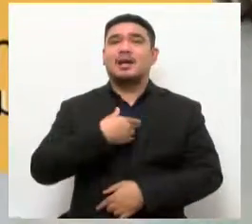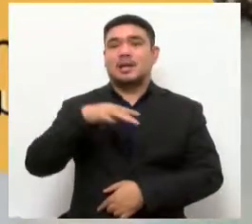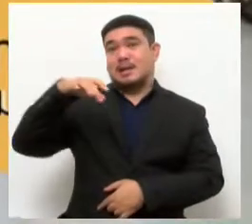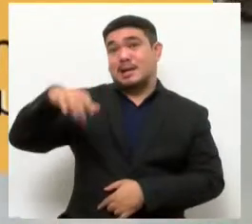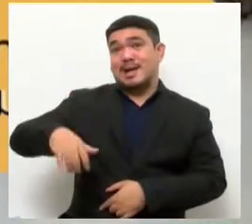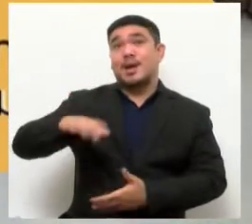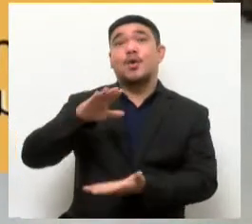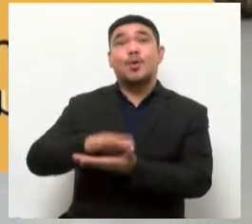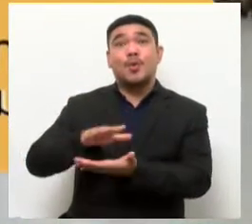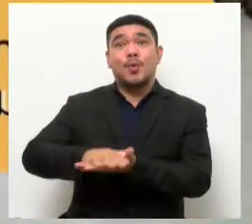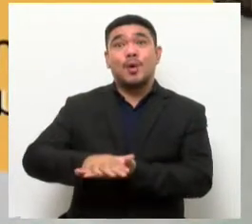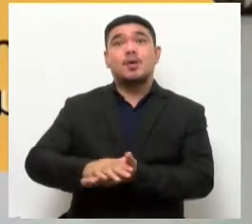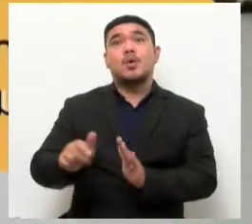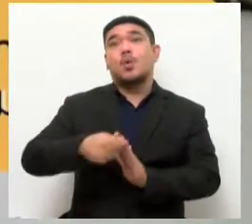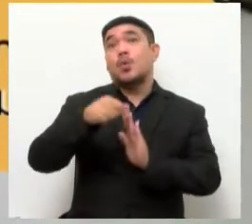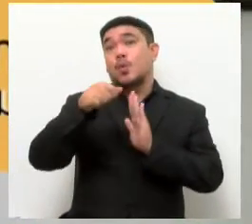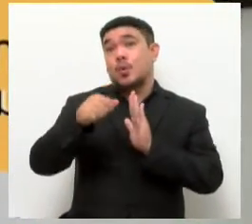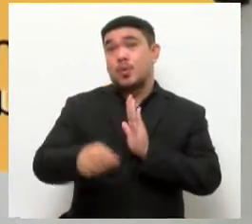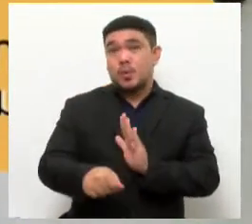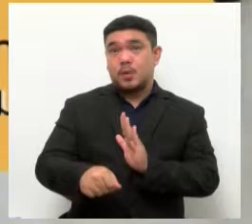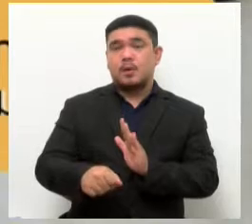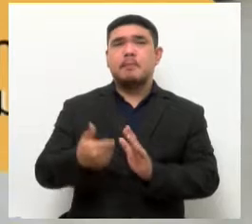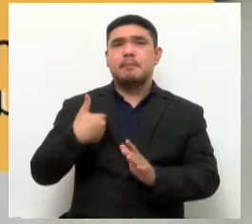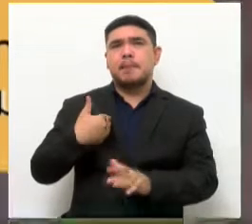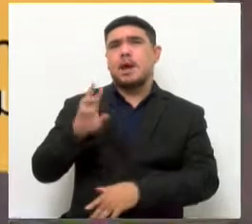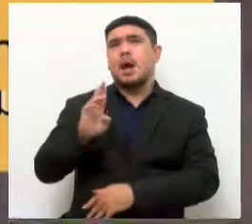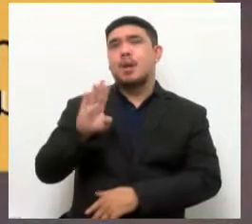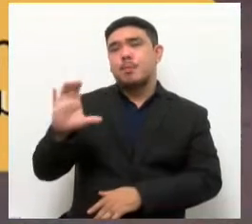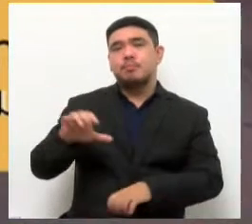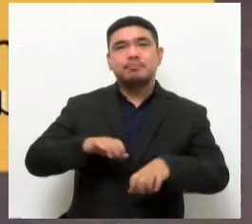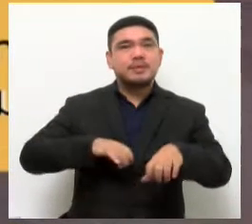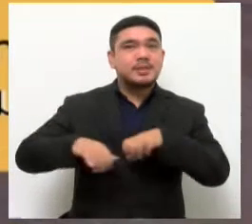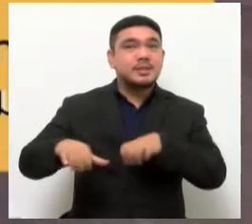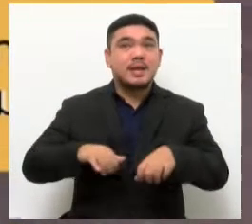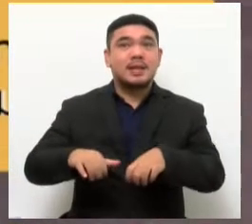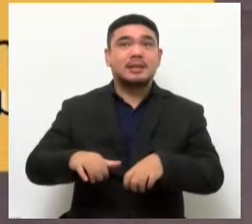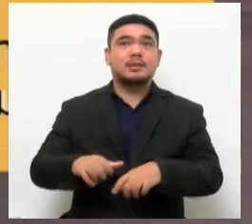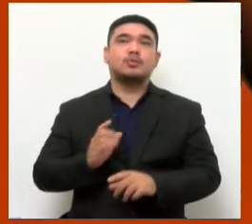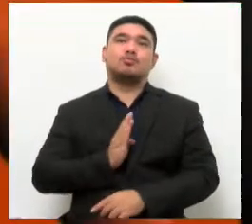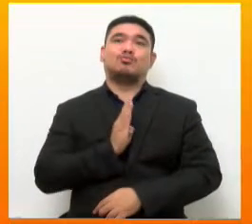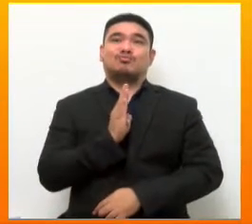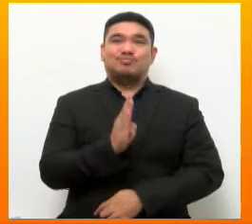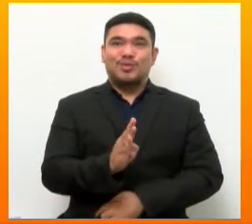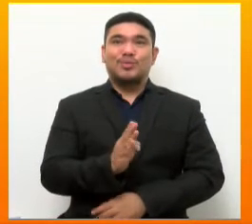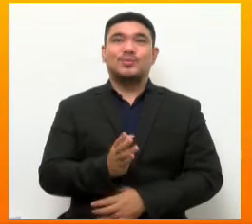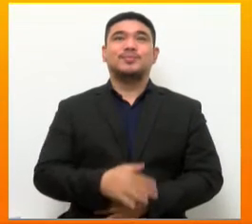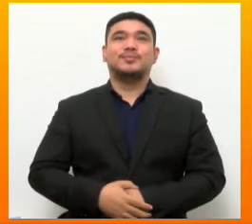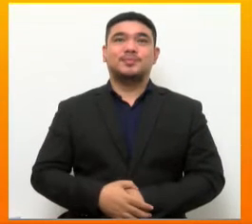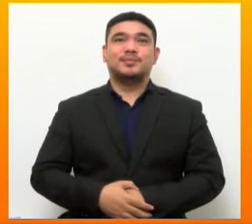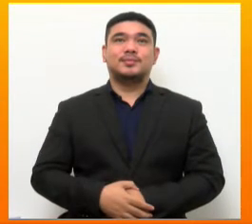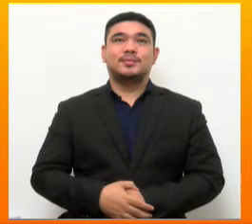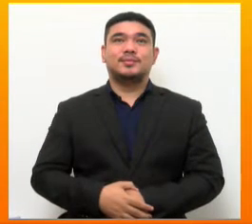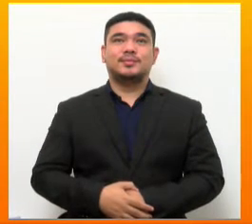ษาสำนักงานเขตพื้นที่การศึกษามีระบบบริหารจัดการตามหลักธรรมาภิบาล ค่านิยมองค์ก